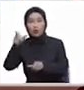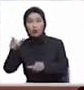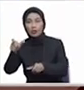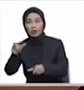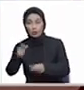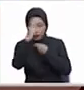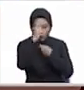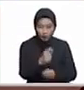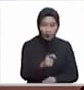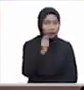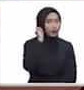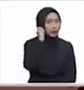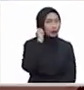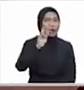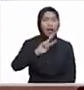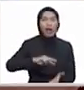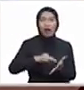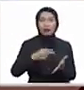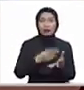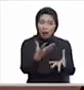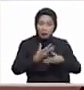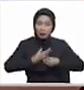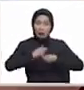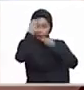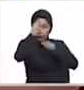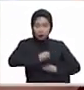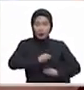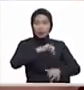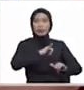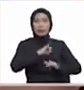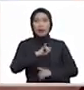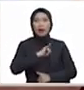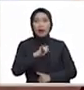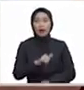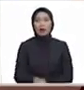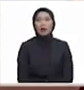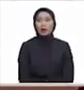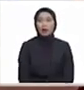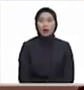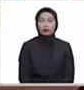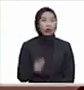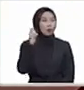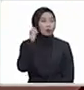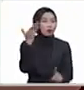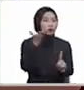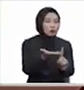mendapatkan kemuliaan. Maka oleh sebab itu wanita itu jangan terlalu dikasih beban berat.